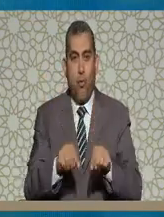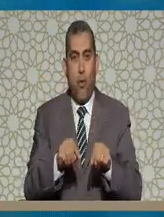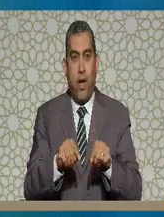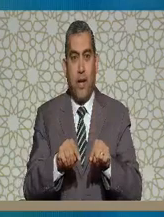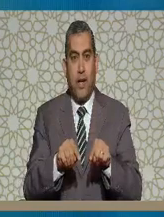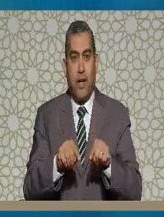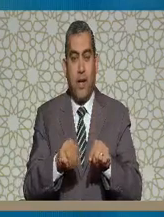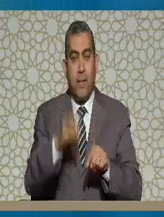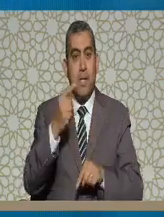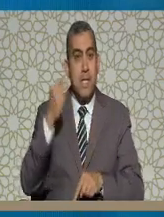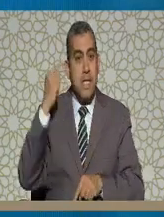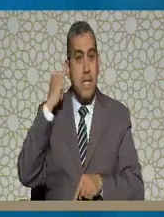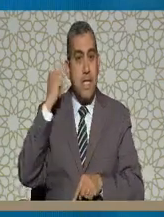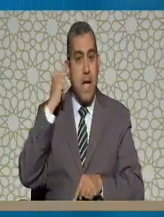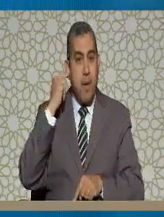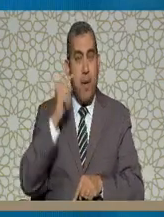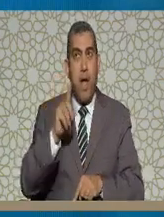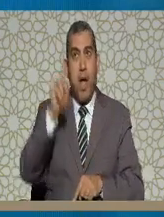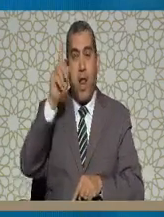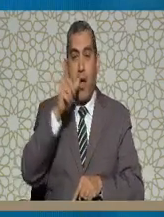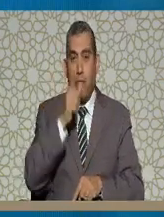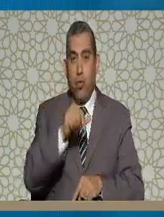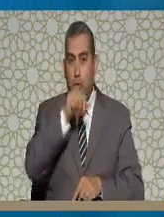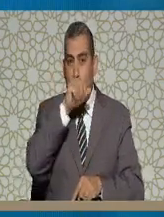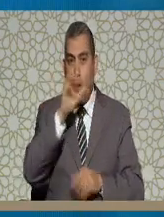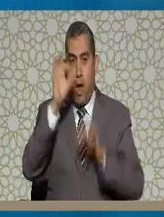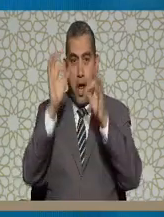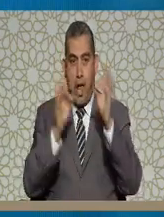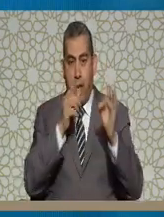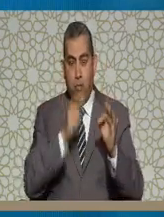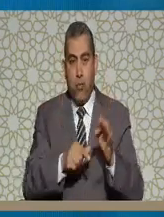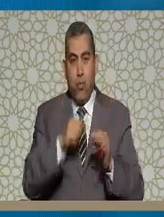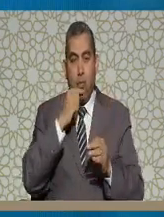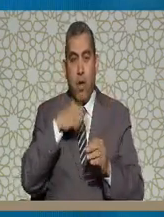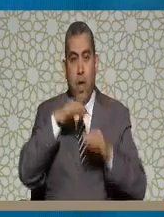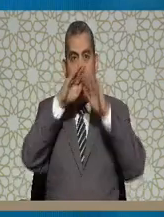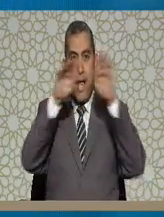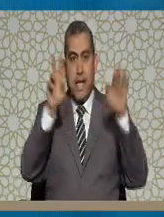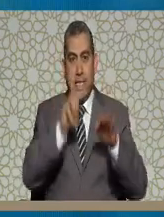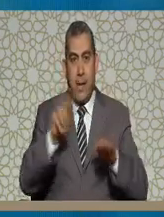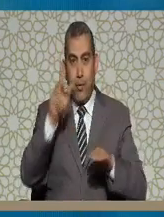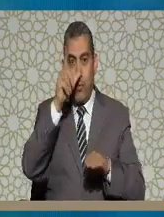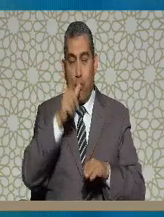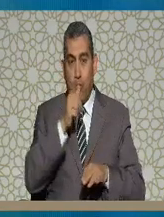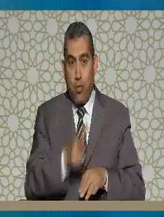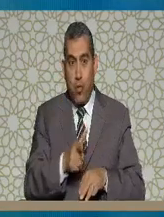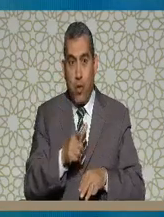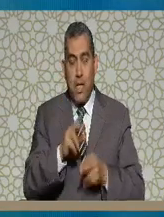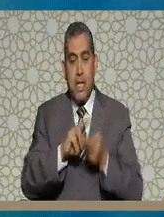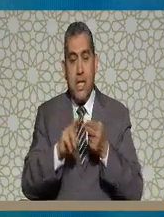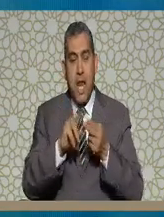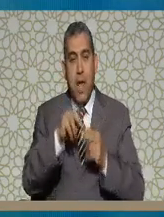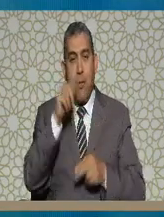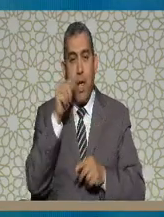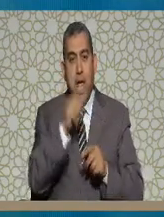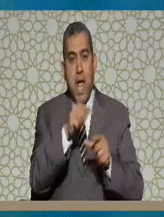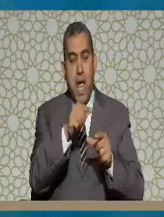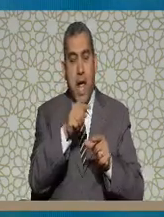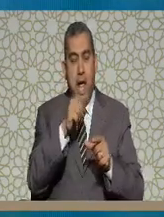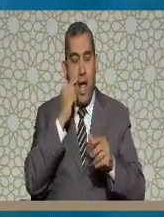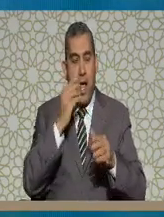سمعنا مولانا سبحانه وتعالى بيوصف ليله القدر في القران الكريم وبيقول سلامنا هي حتى مطلع